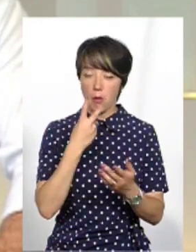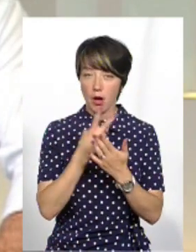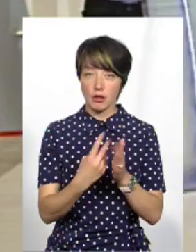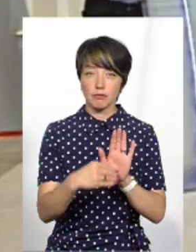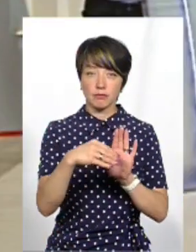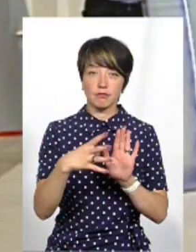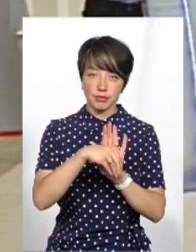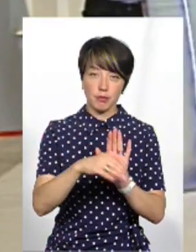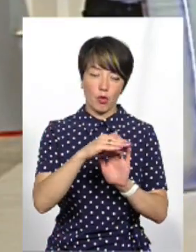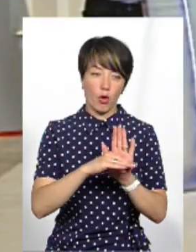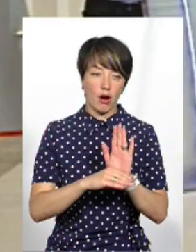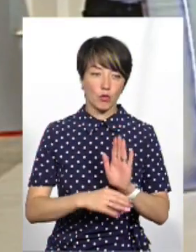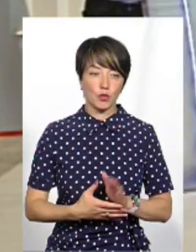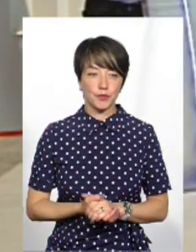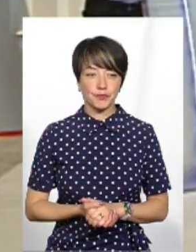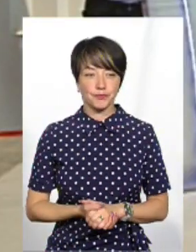бачимо відображено в цій програмі.